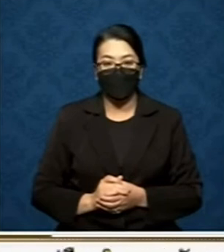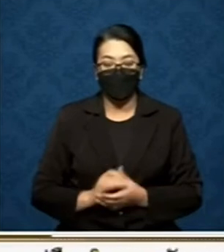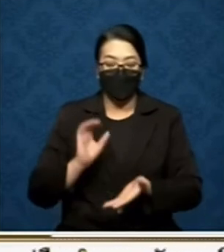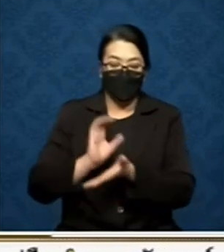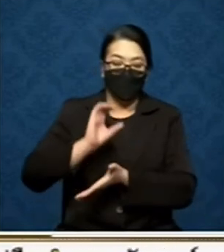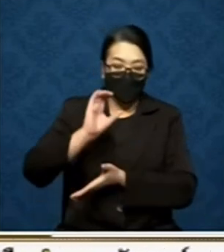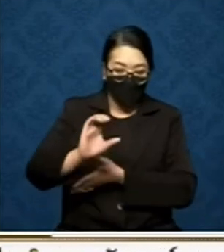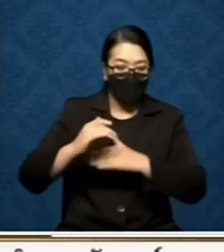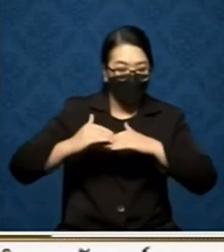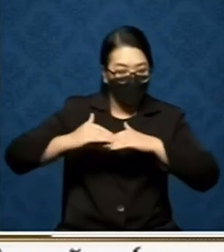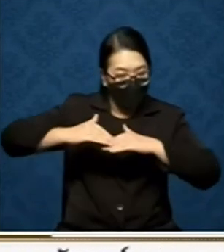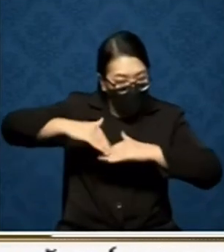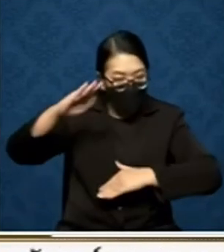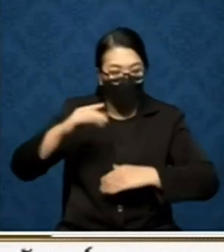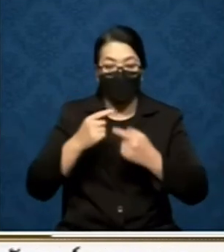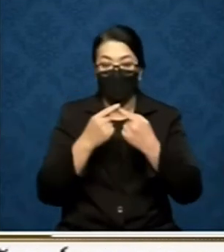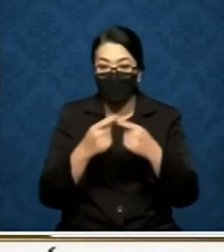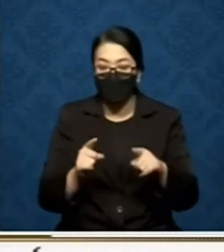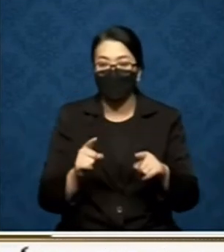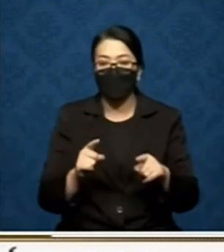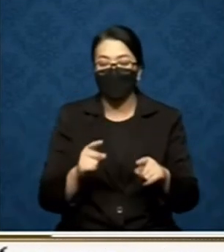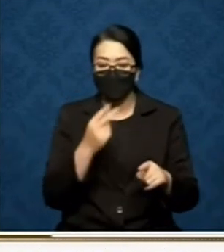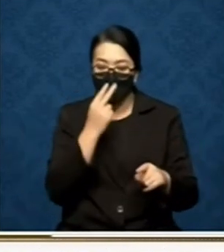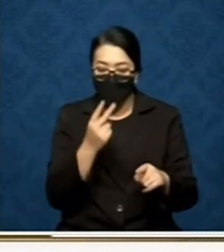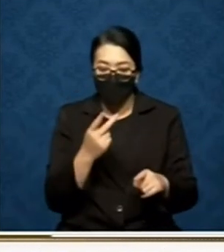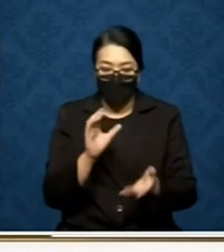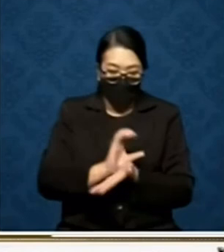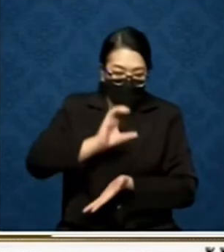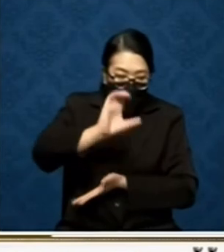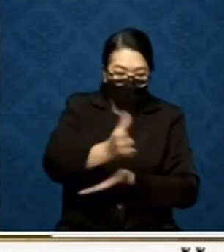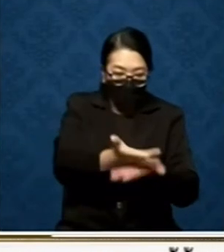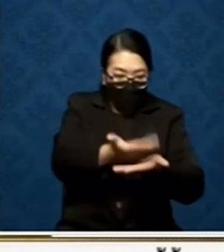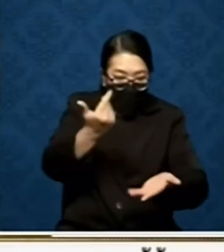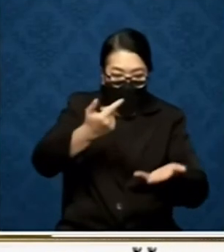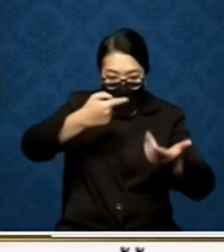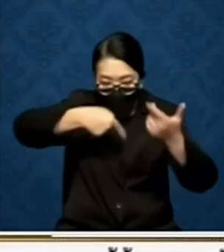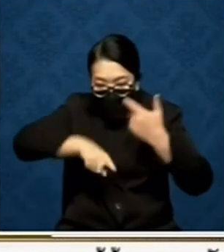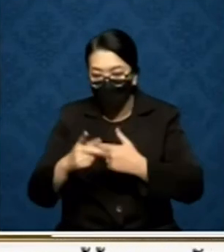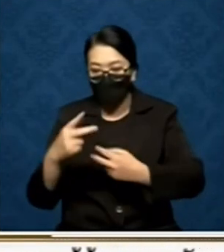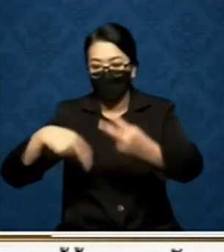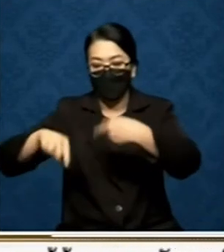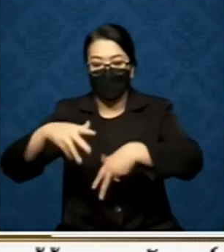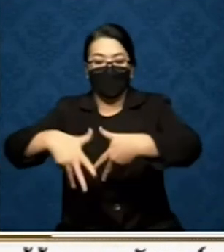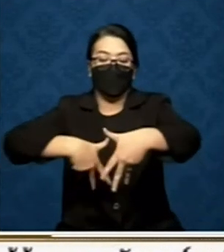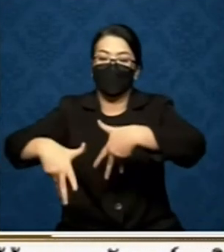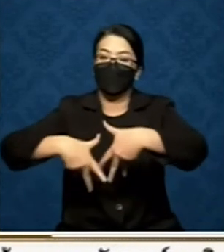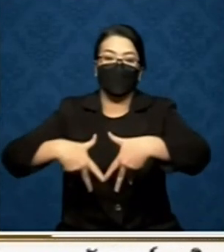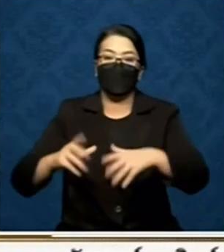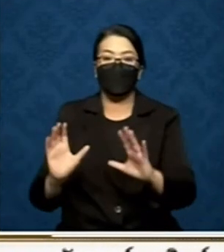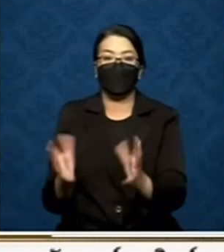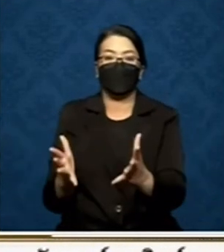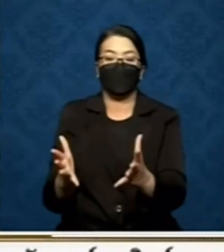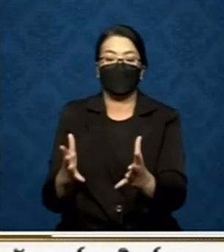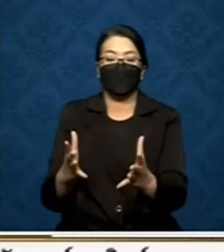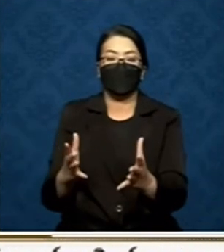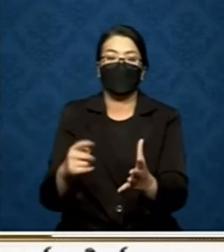งบประมาณที่สูงแต่สิ่งที่เป็นผลลัพธ์ในเรื่องการที่ไปดูแลบำบัดทุกข์บำรุงสุขให้